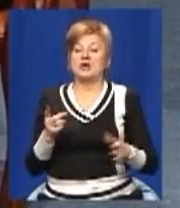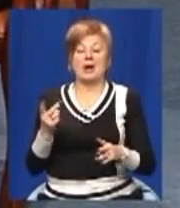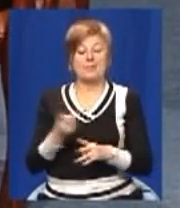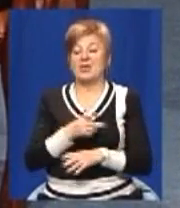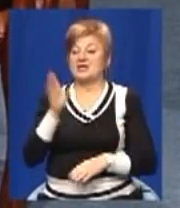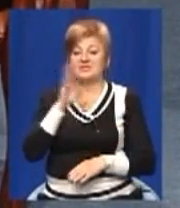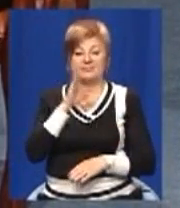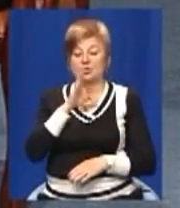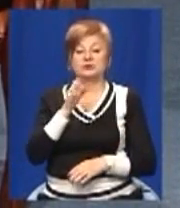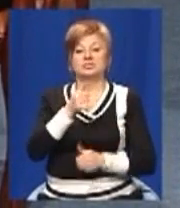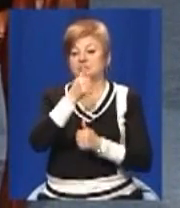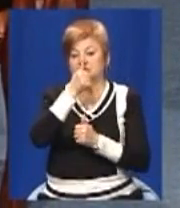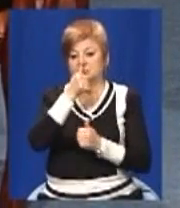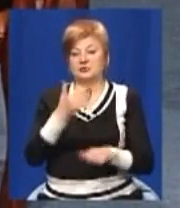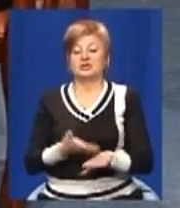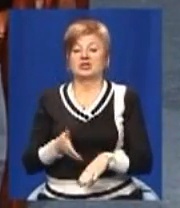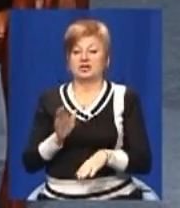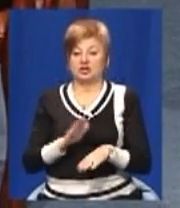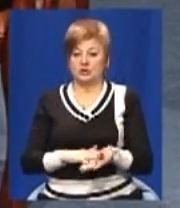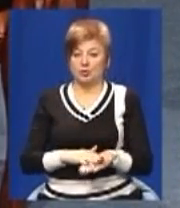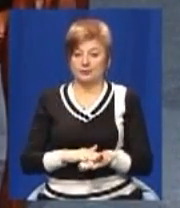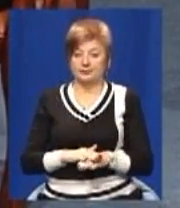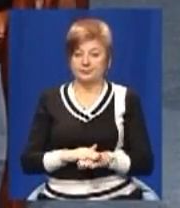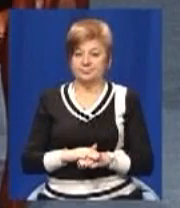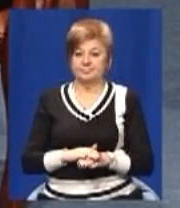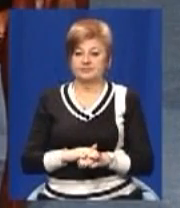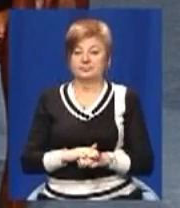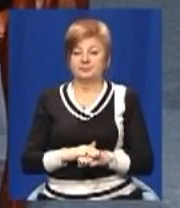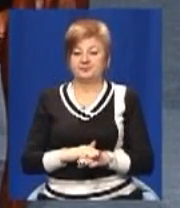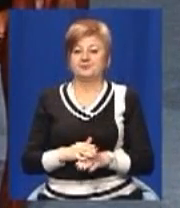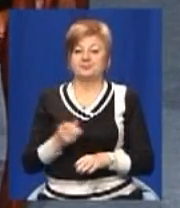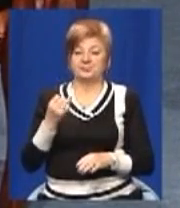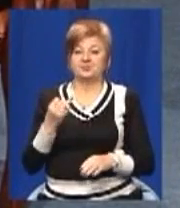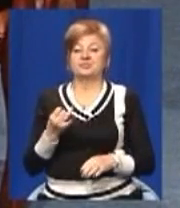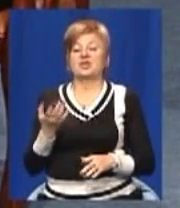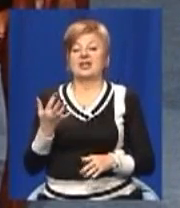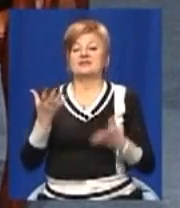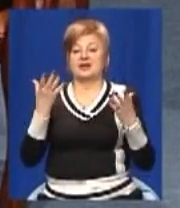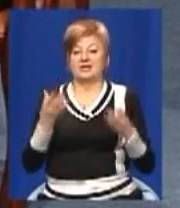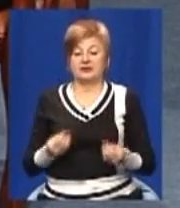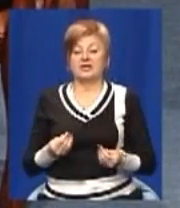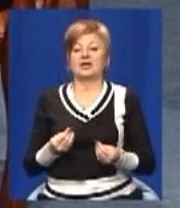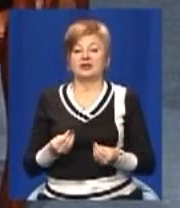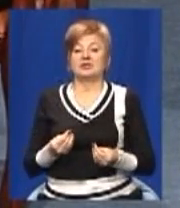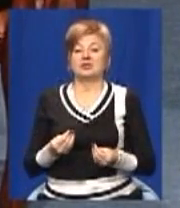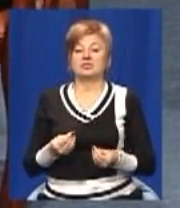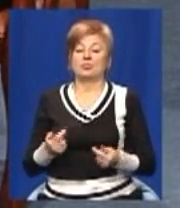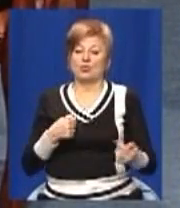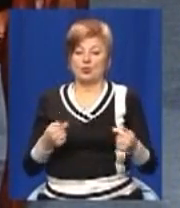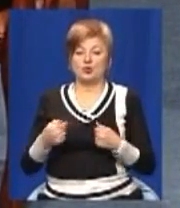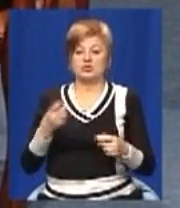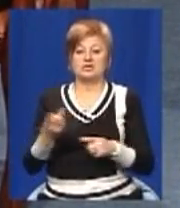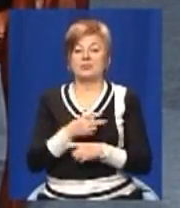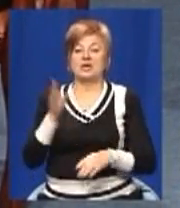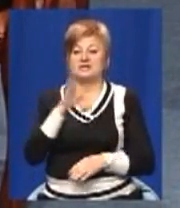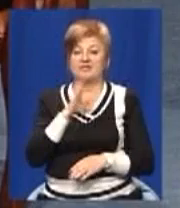без води, власне кажучи, дуже таки так. Там сложно. Тяжко, так, і декілька днів треба помучитися без